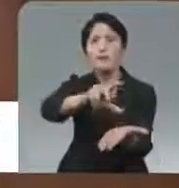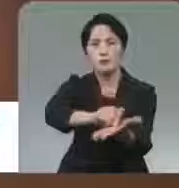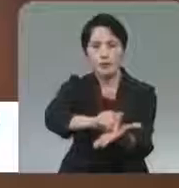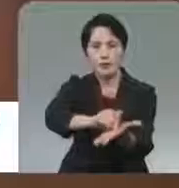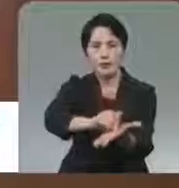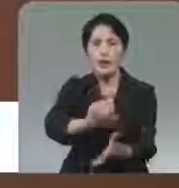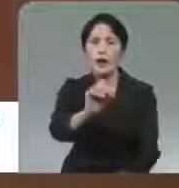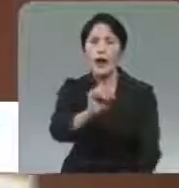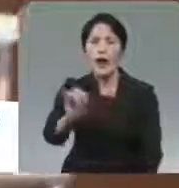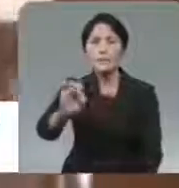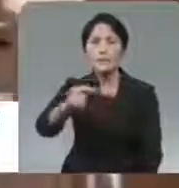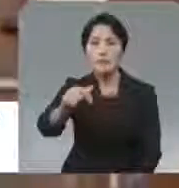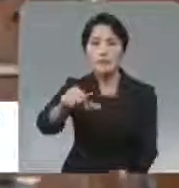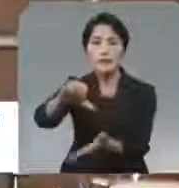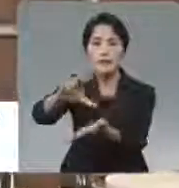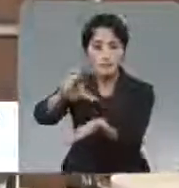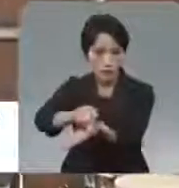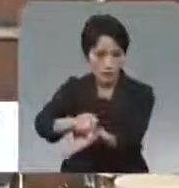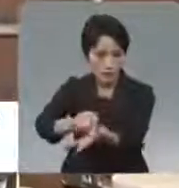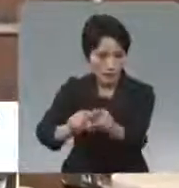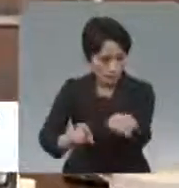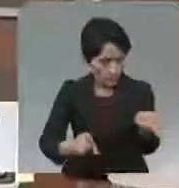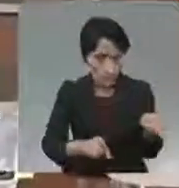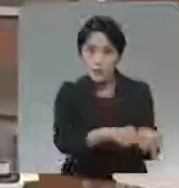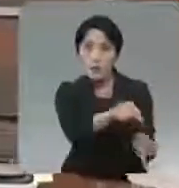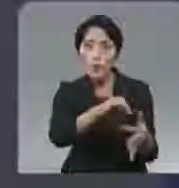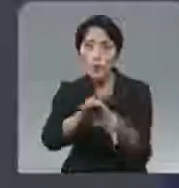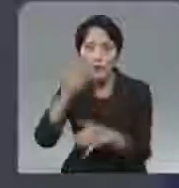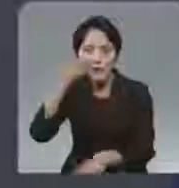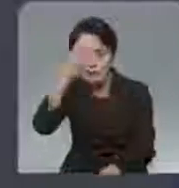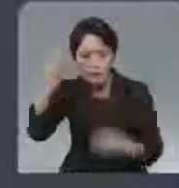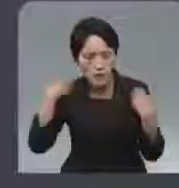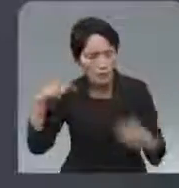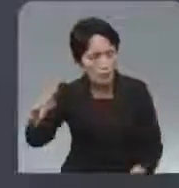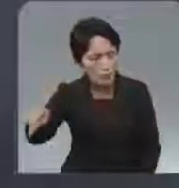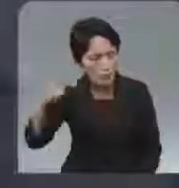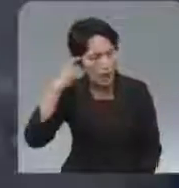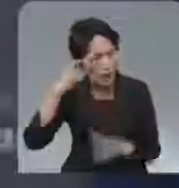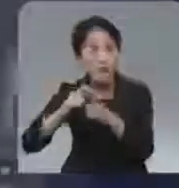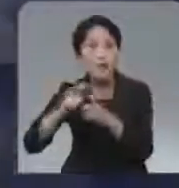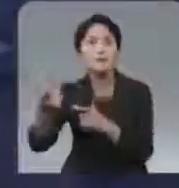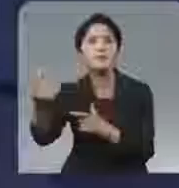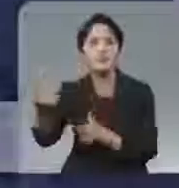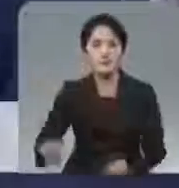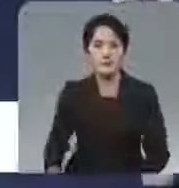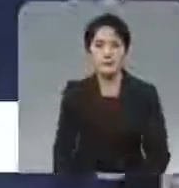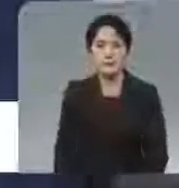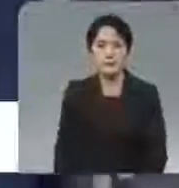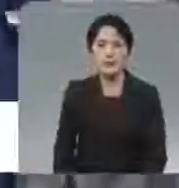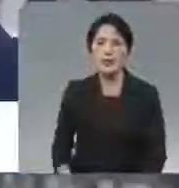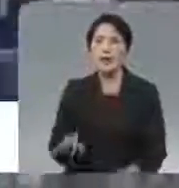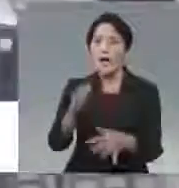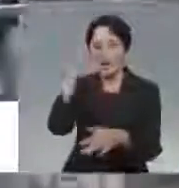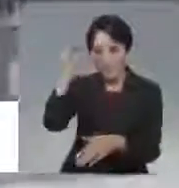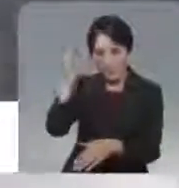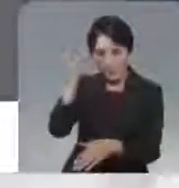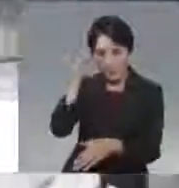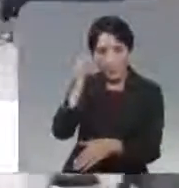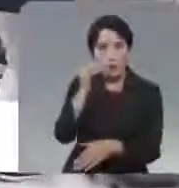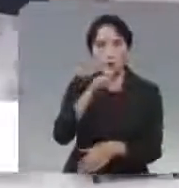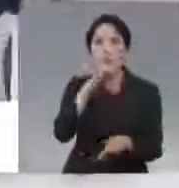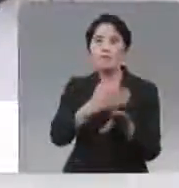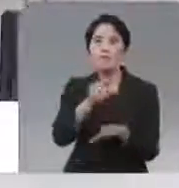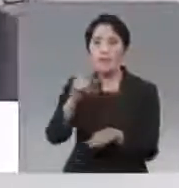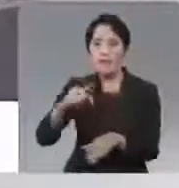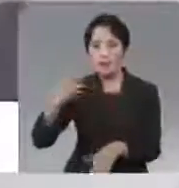この黒鉛減速路の近くにある使用済み核燃料の再処理施設の放射科学研究所を再